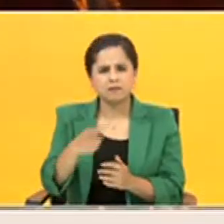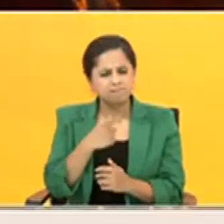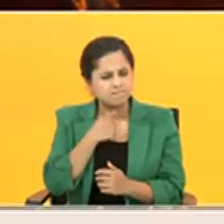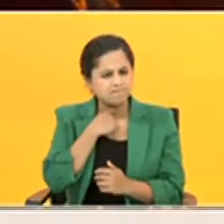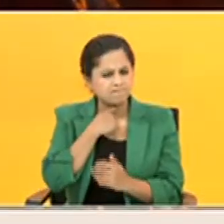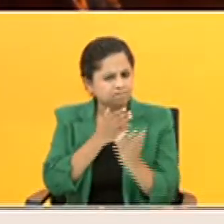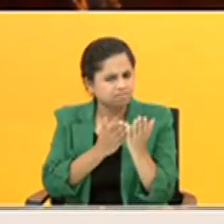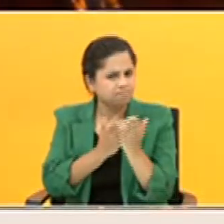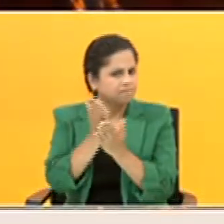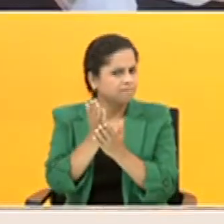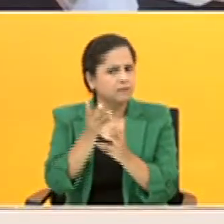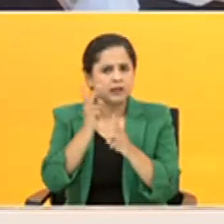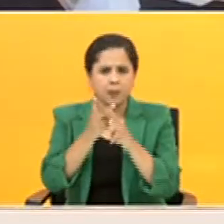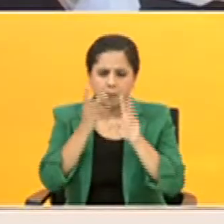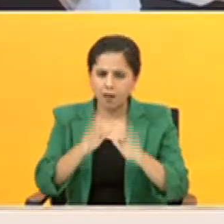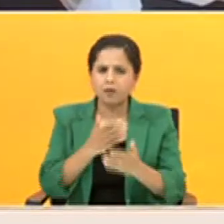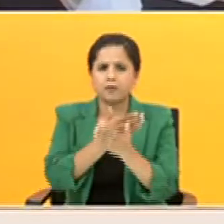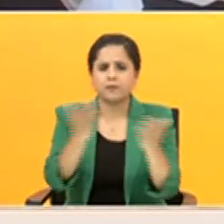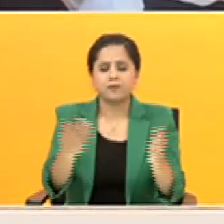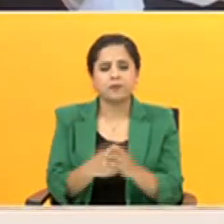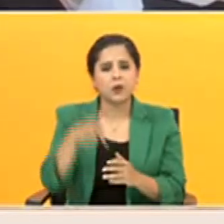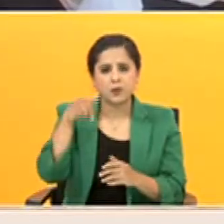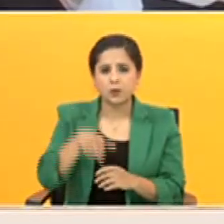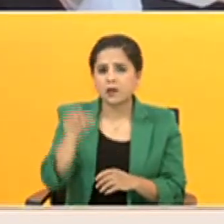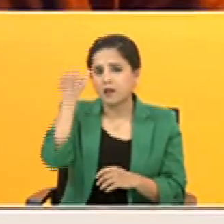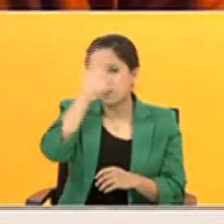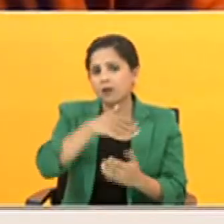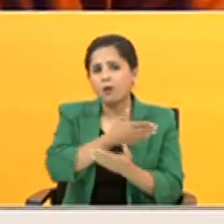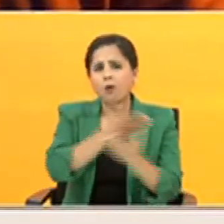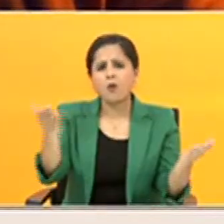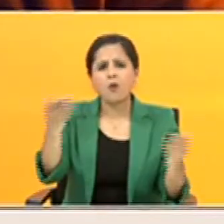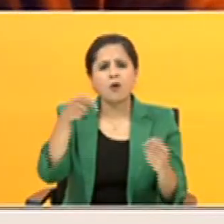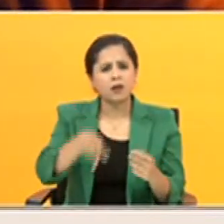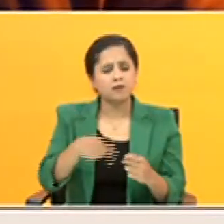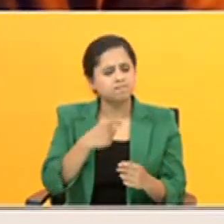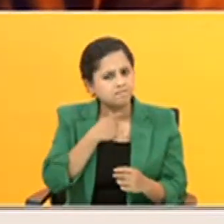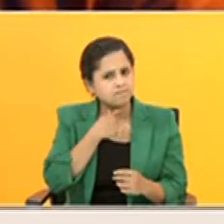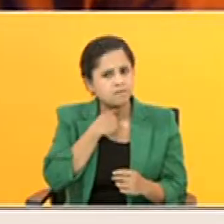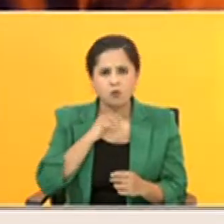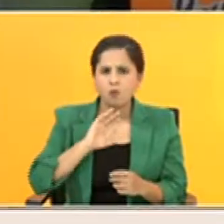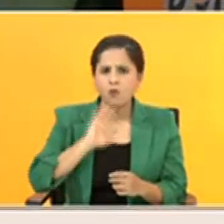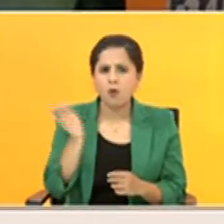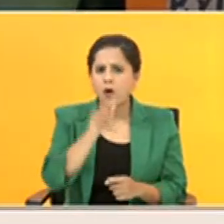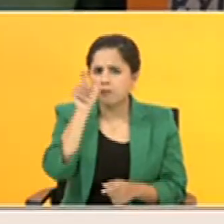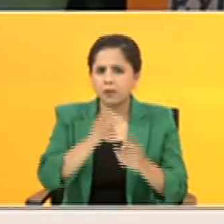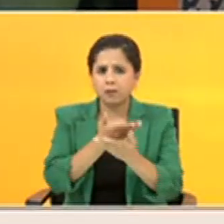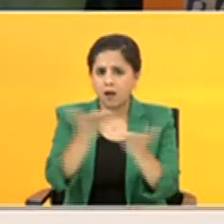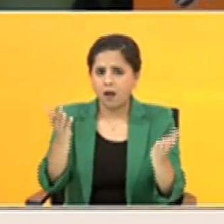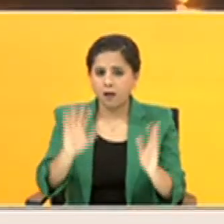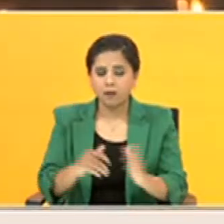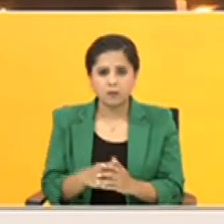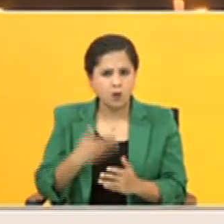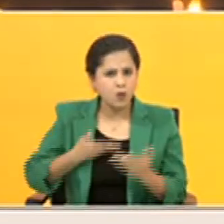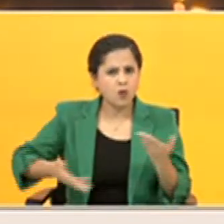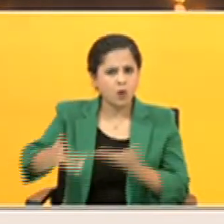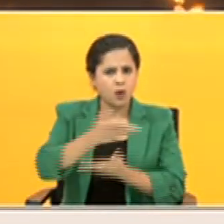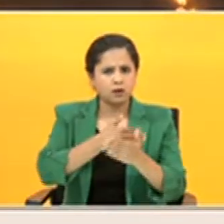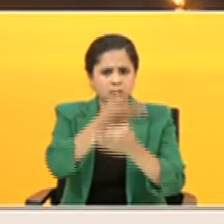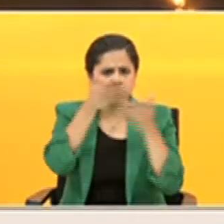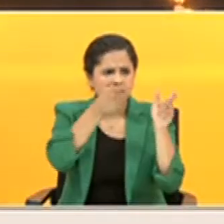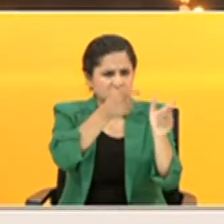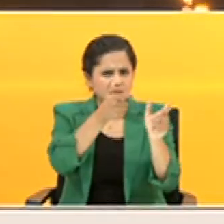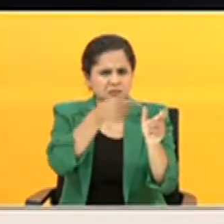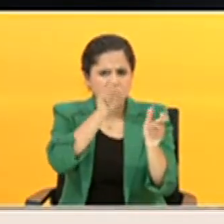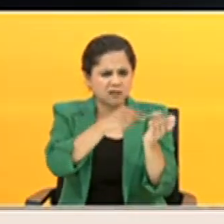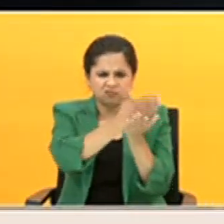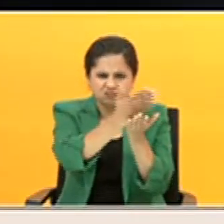संकल्पबद्ध है। आज हर भारतीय का यही संकल्प है, हमें आतंकवाद को